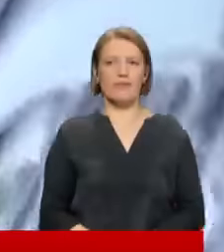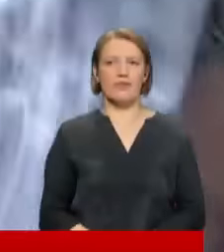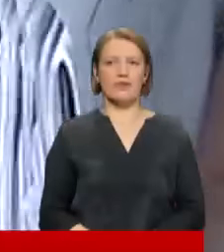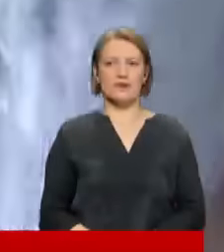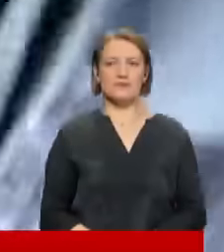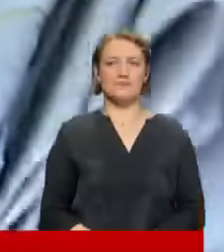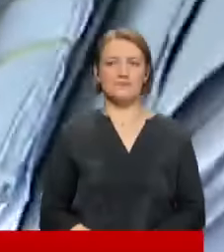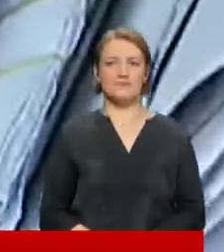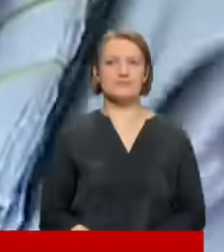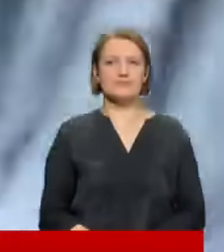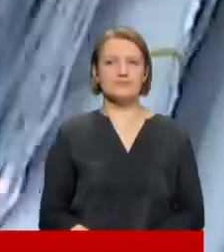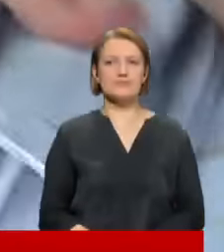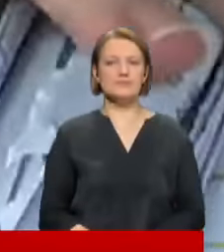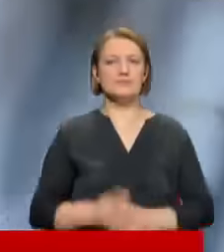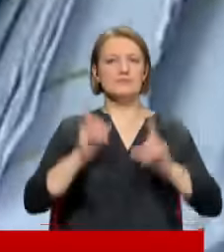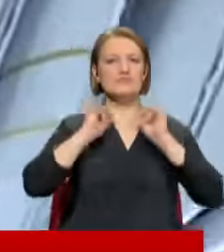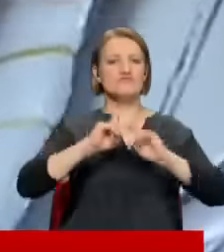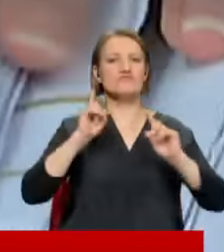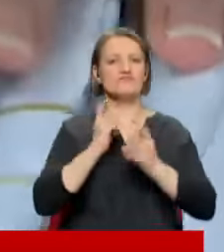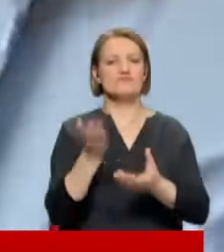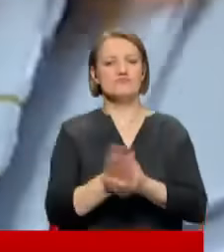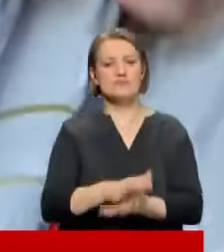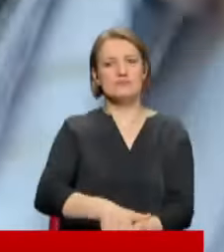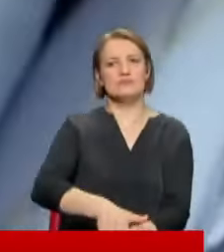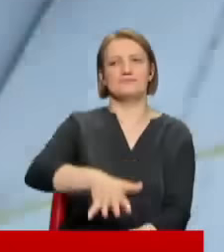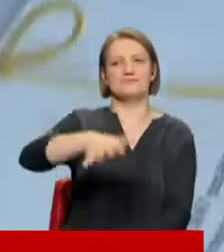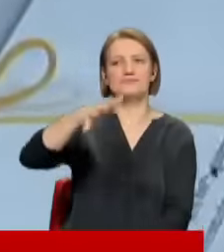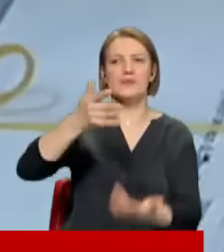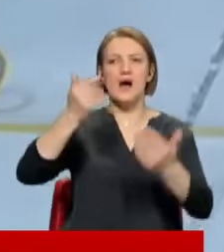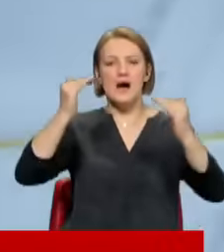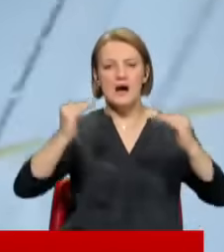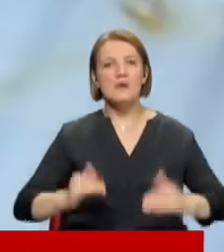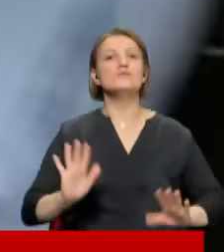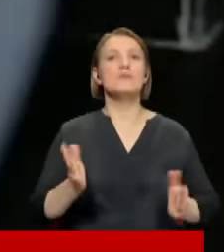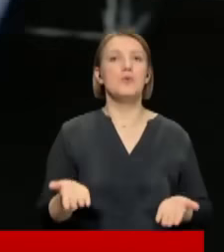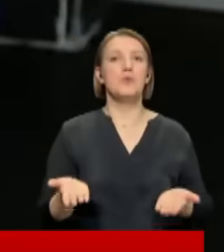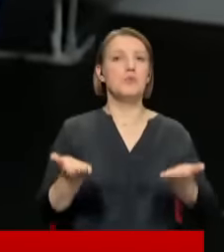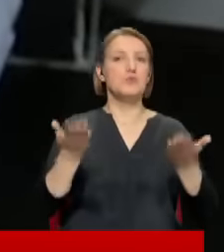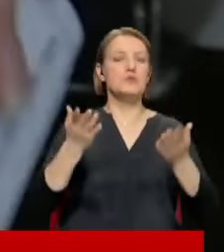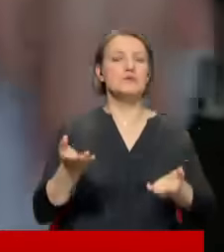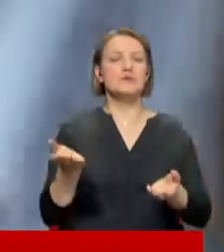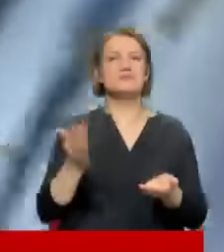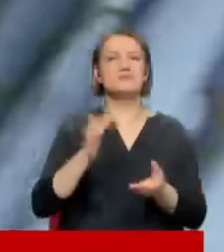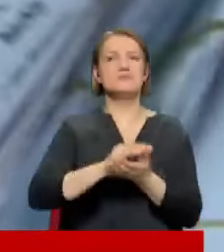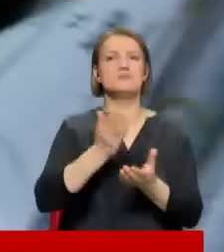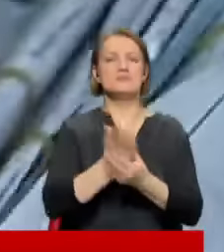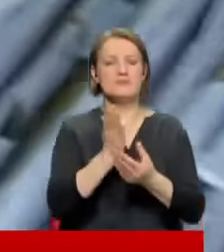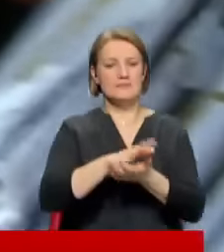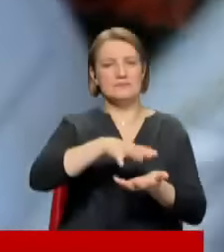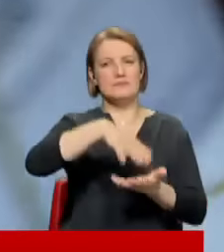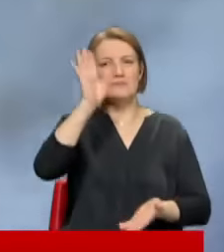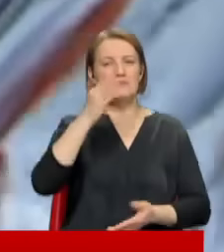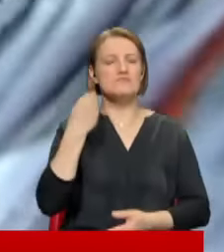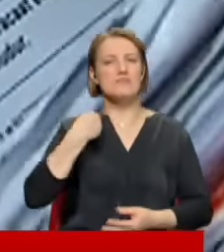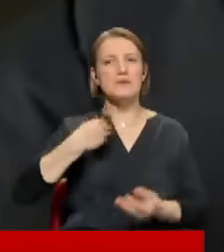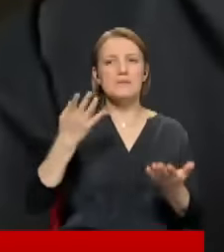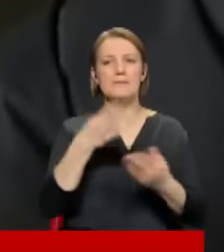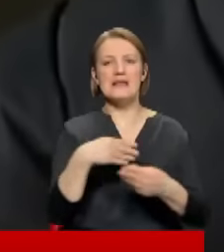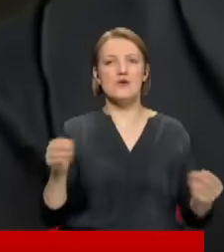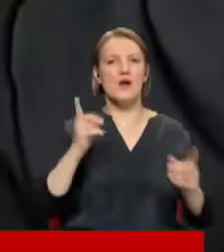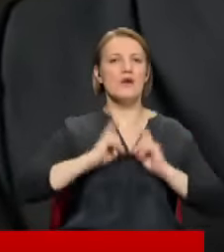İcra dosyaları yığın yığın, azalmıyor aksine artıyor. Borç batağı her geçen gün büyüyor.